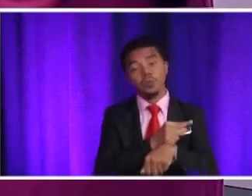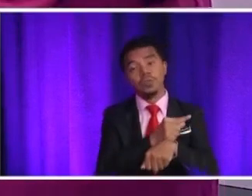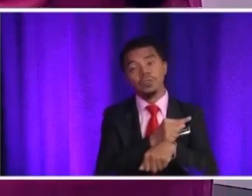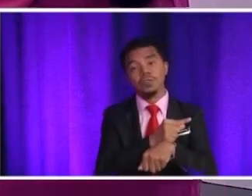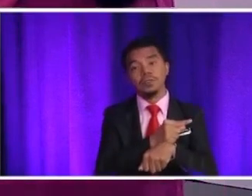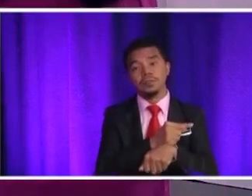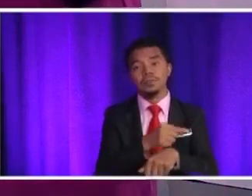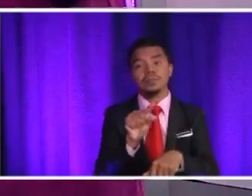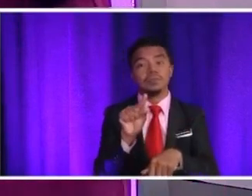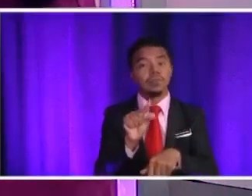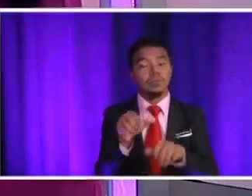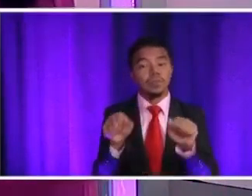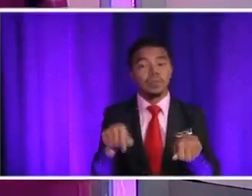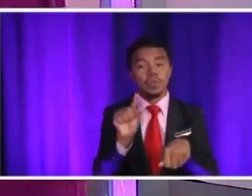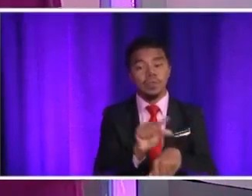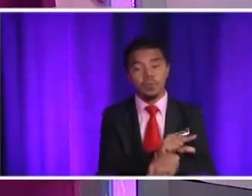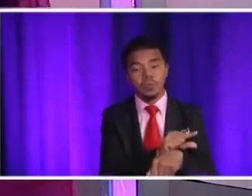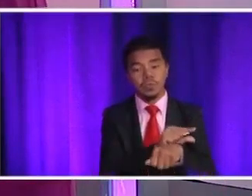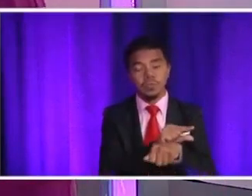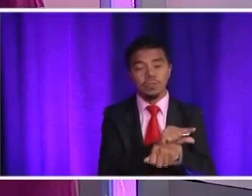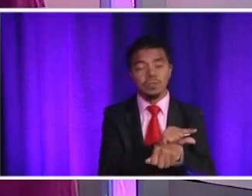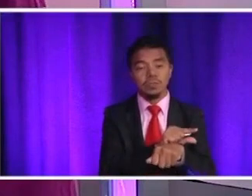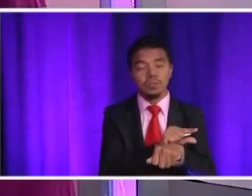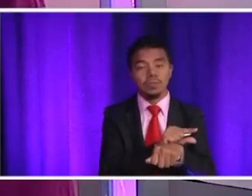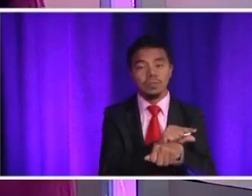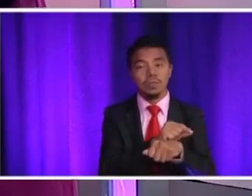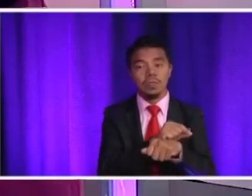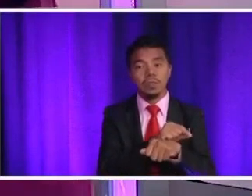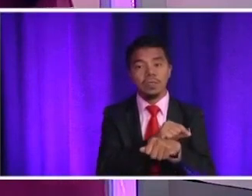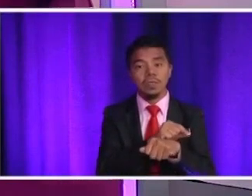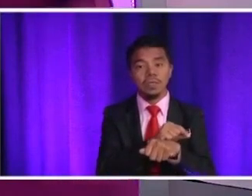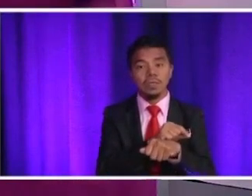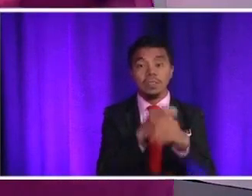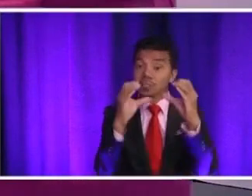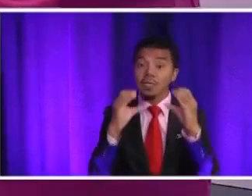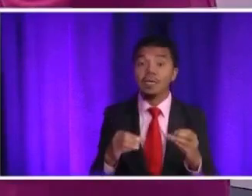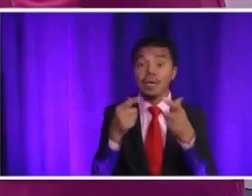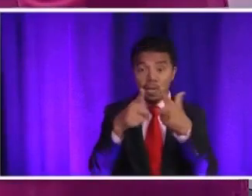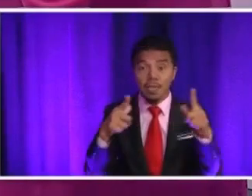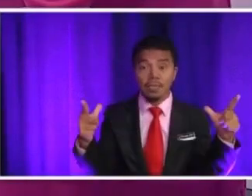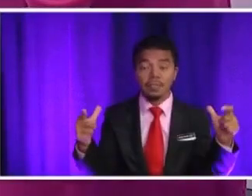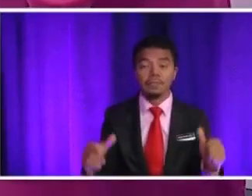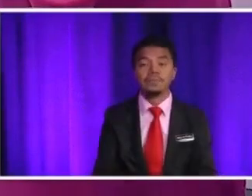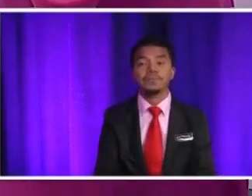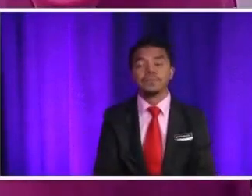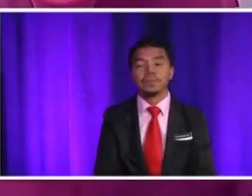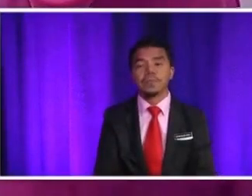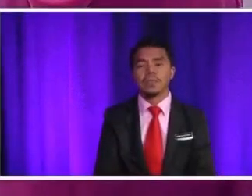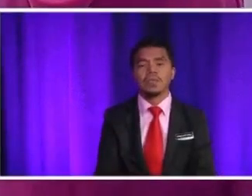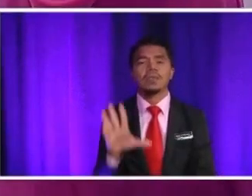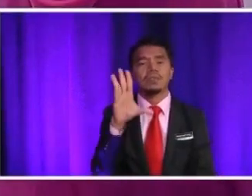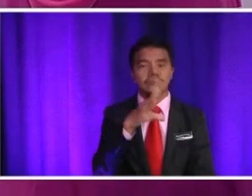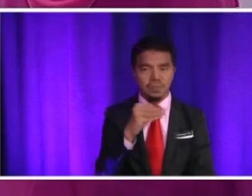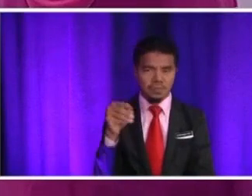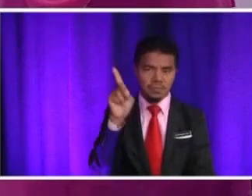jadi kedudukan dia tu mesti di tingkat bawah. Maksudnya bila orang masuk, nampak. Betul. Kalau di tingkat atas, biasanya orang jarang naik, especially bagi warga-warga